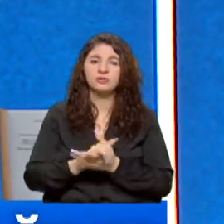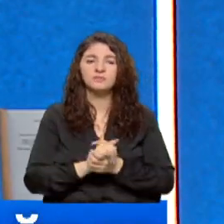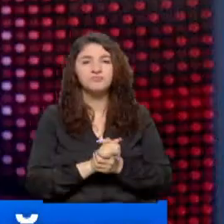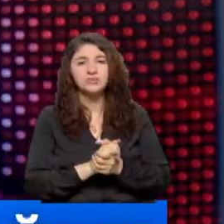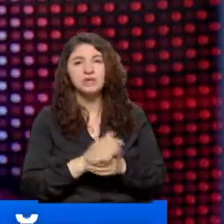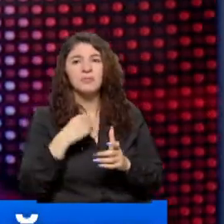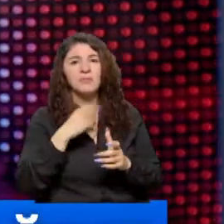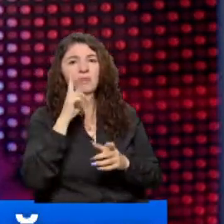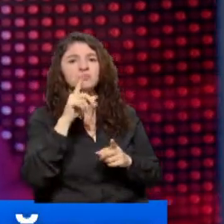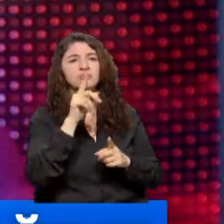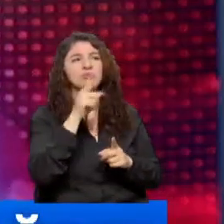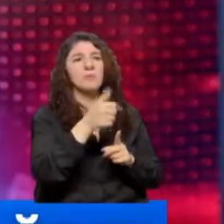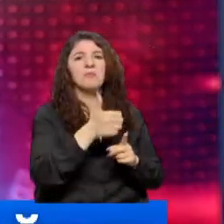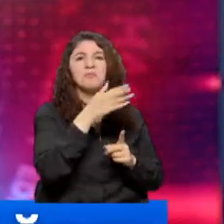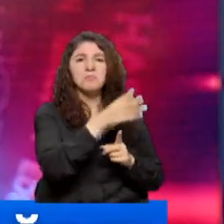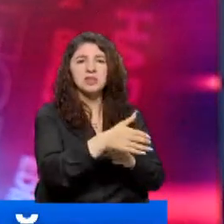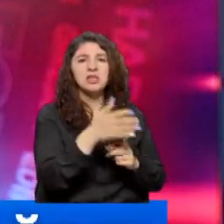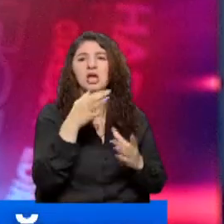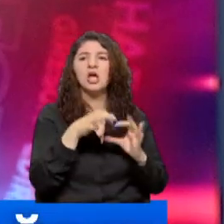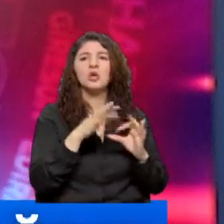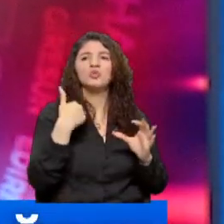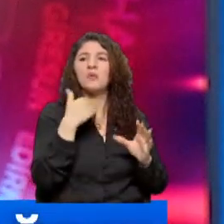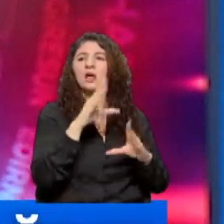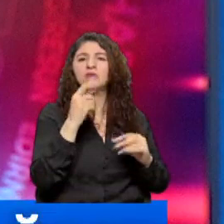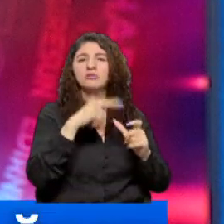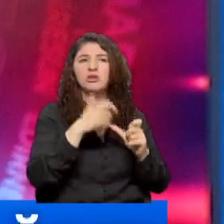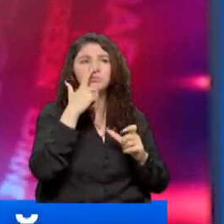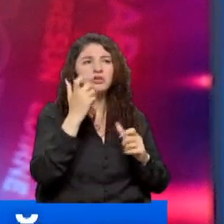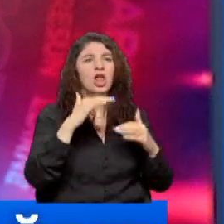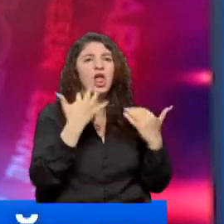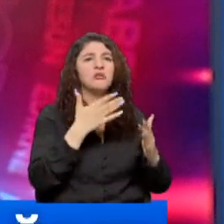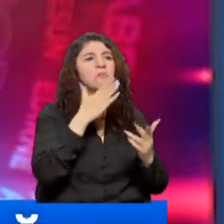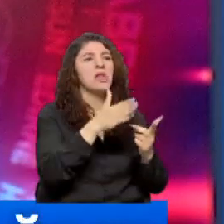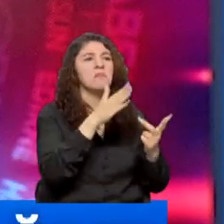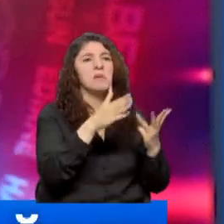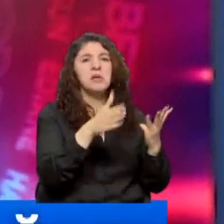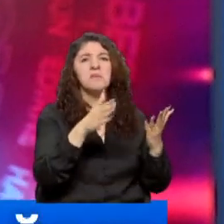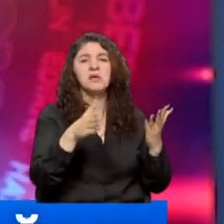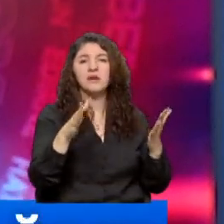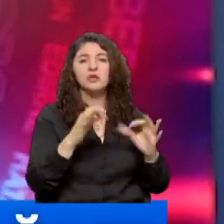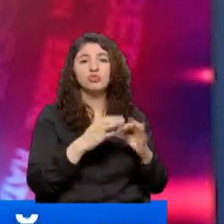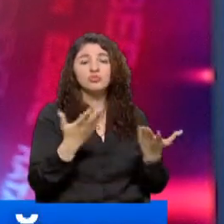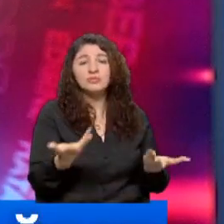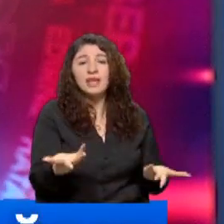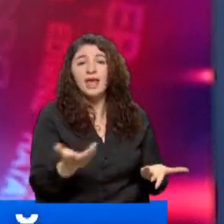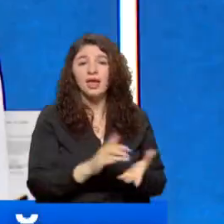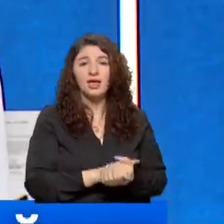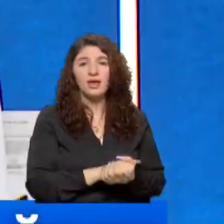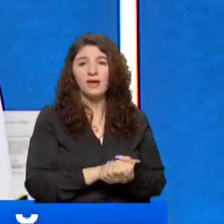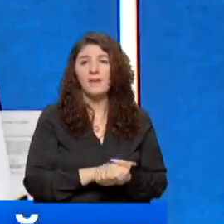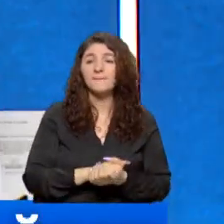şimdi baktım Siz böyle Bakara gitmişsiniz ilgili Bütün kurumların genel müdürlerine heyetlere gitmişsiniz ya çözümüne Peki